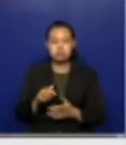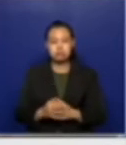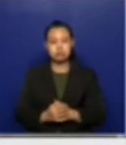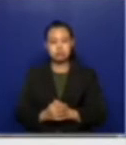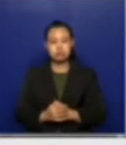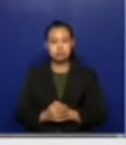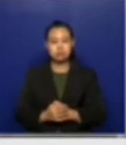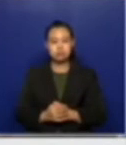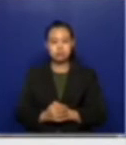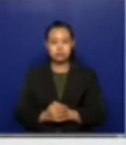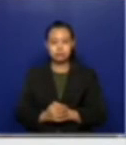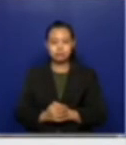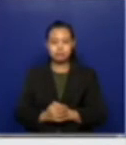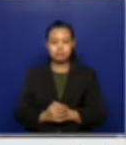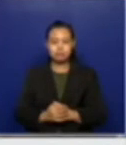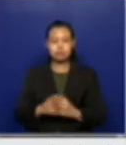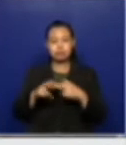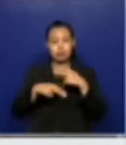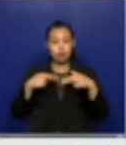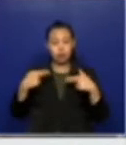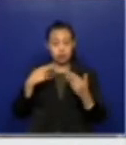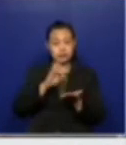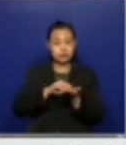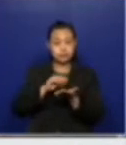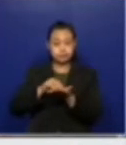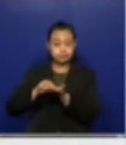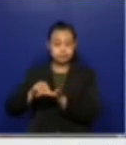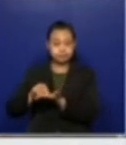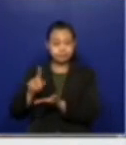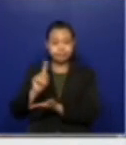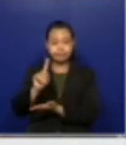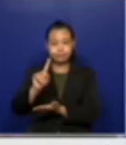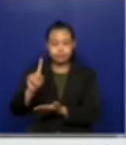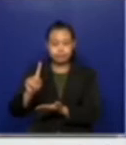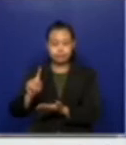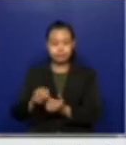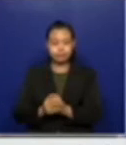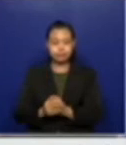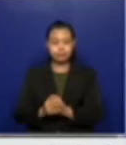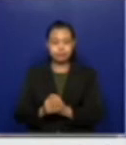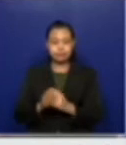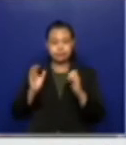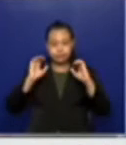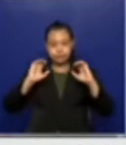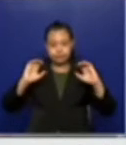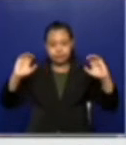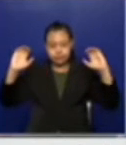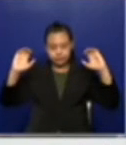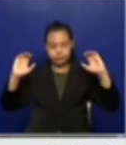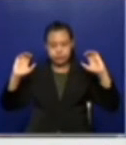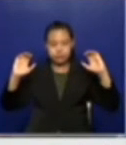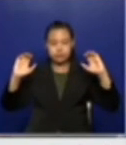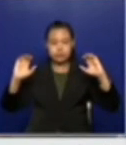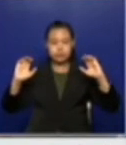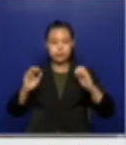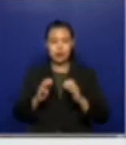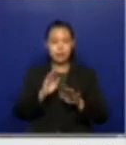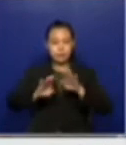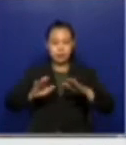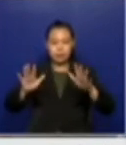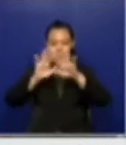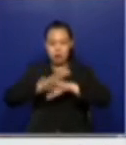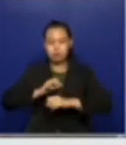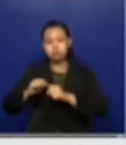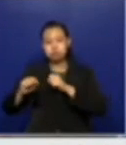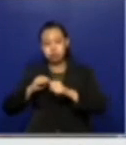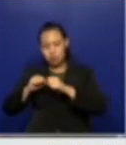ผลสำรวจของสวนดุสิตโพดังกล่าวถ้าเปรียบรัฐบาลพลเอกประยุทธ์เป็นนักมวยก็หมดสภ